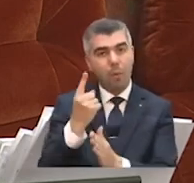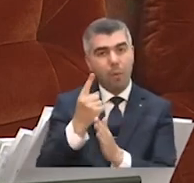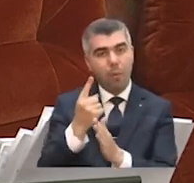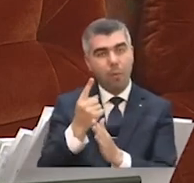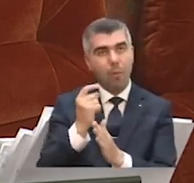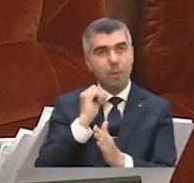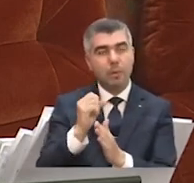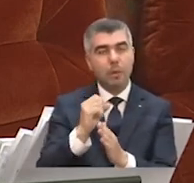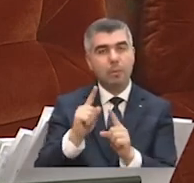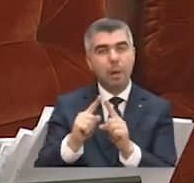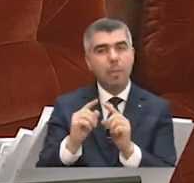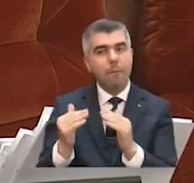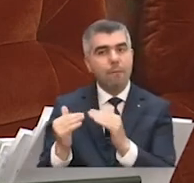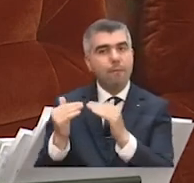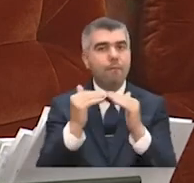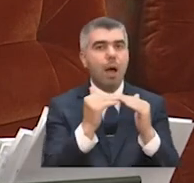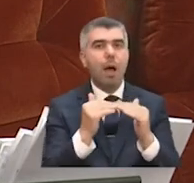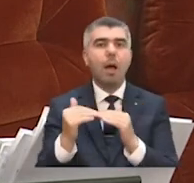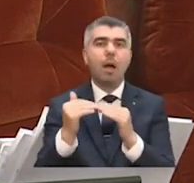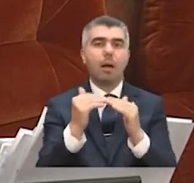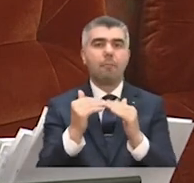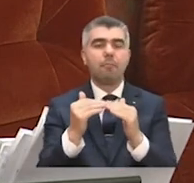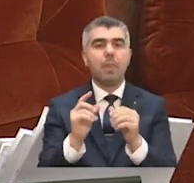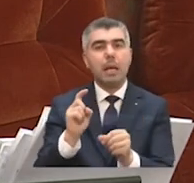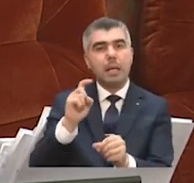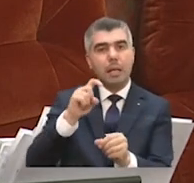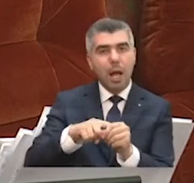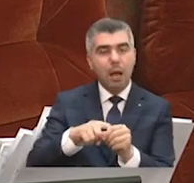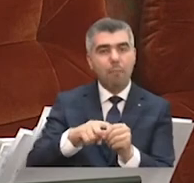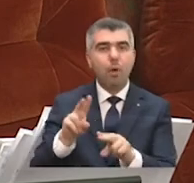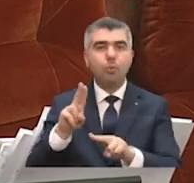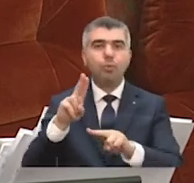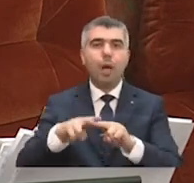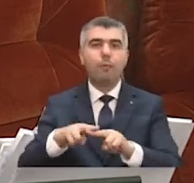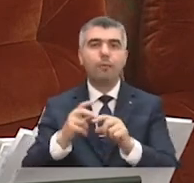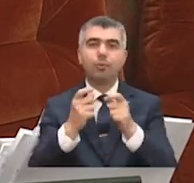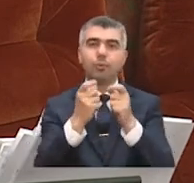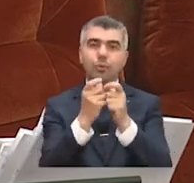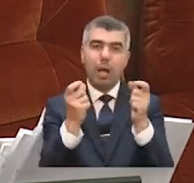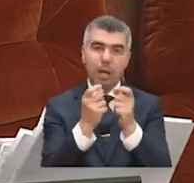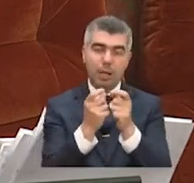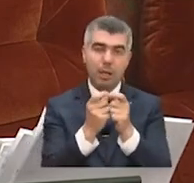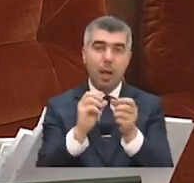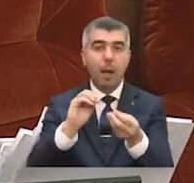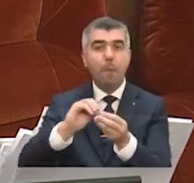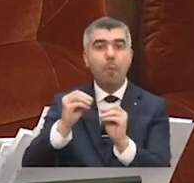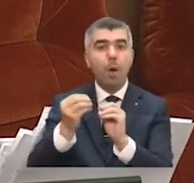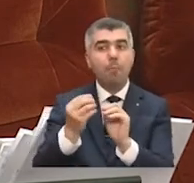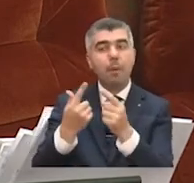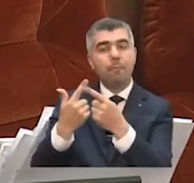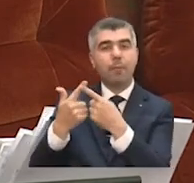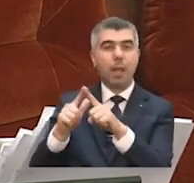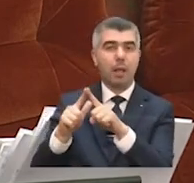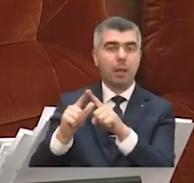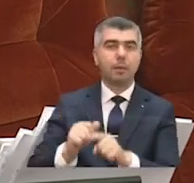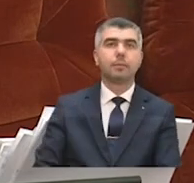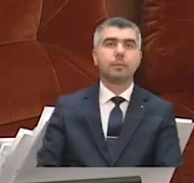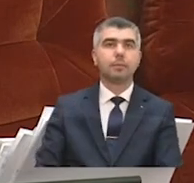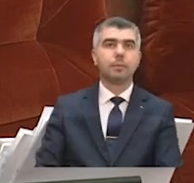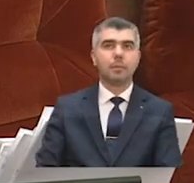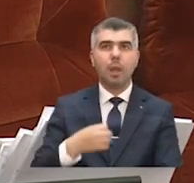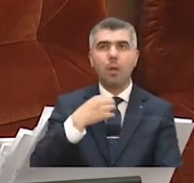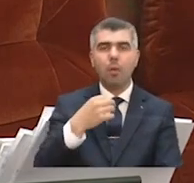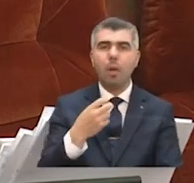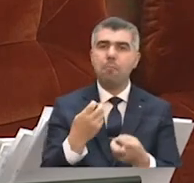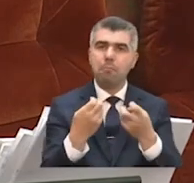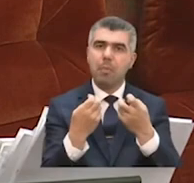إطار توافقي مع النقابات ومع أرباب العمل اللي عندهم إشكاليات مختلفة. أسرد من هذا